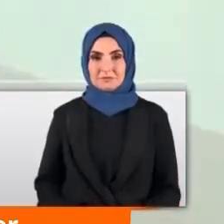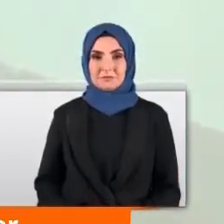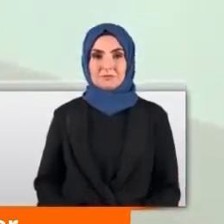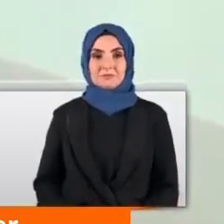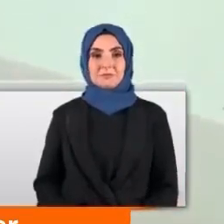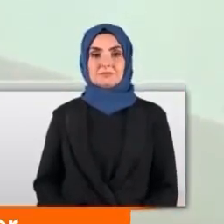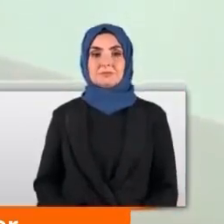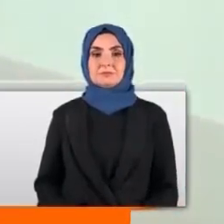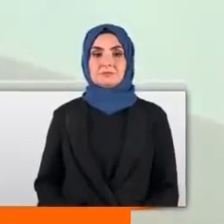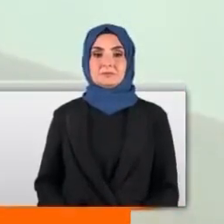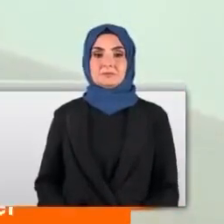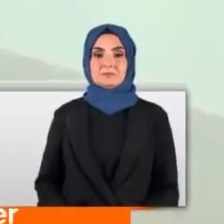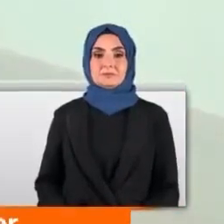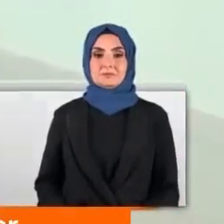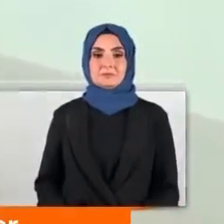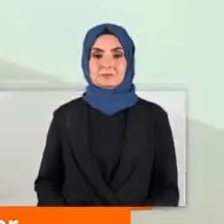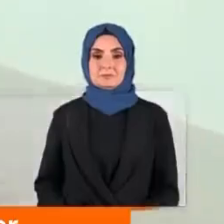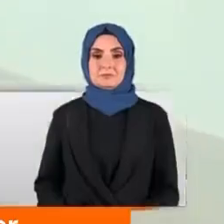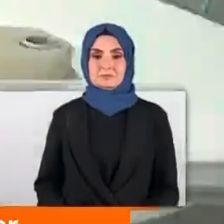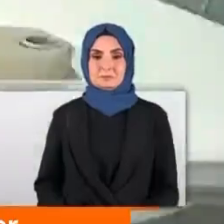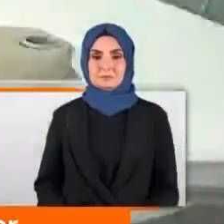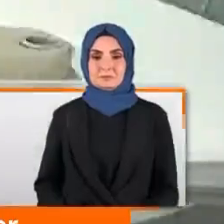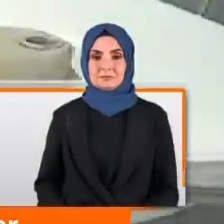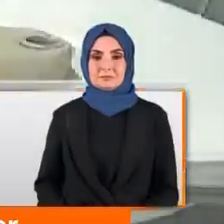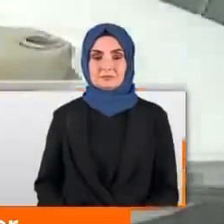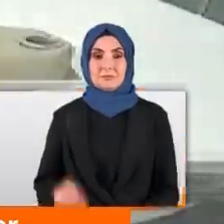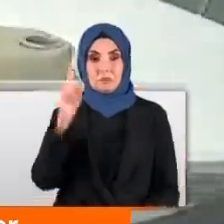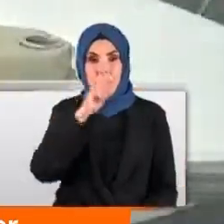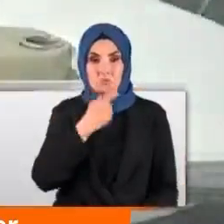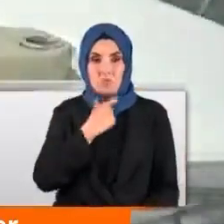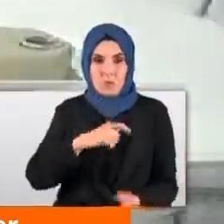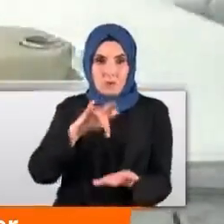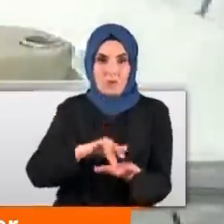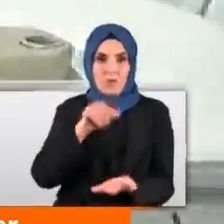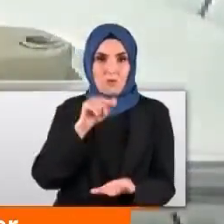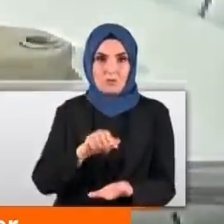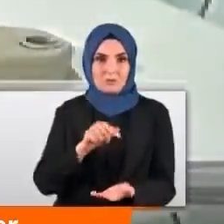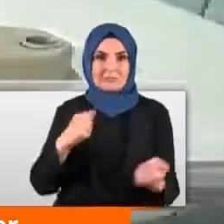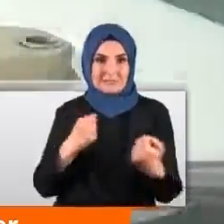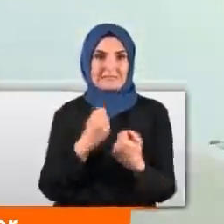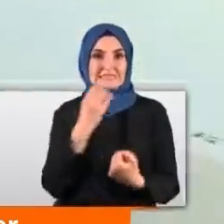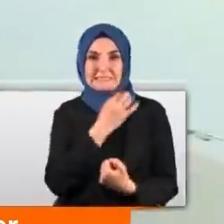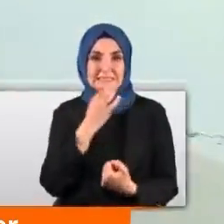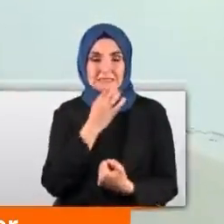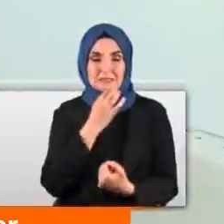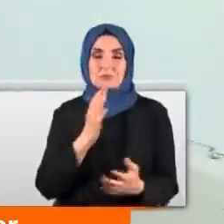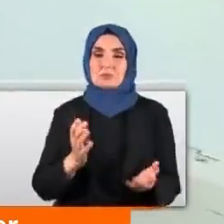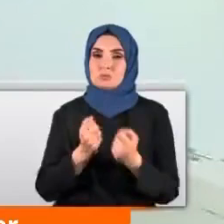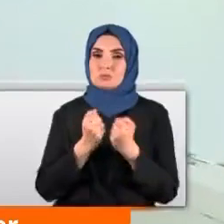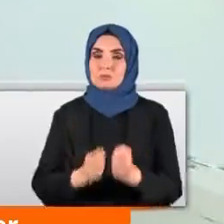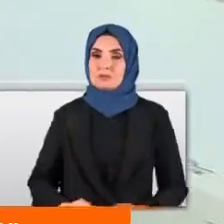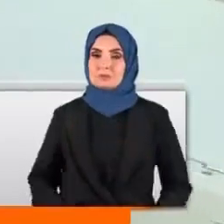sorunları olduğunu düşünüyorum. Çünkü böyle bir manevrayı kimse yapamaz. Çünkü boğazın ortasında faciadan kıl payı döndüler. Bir anda önümüze